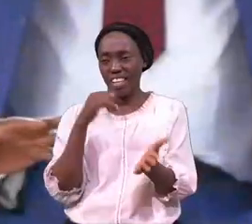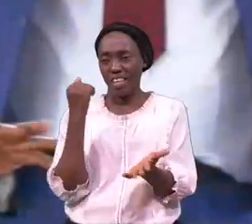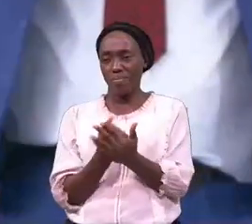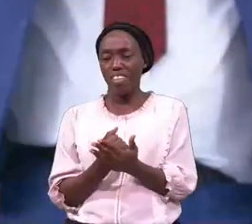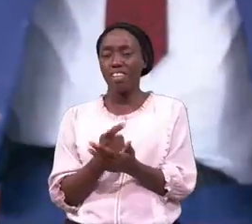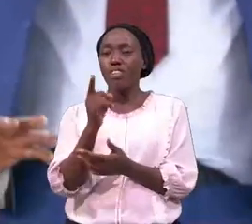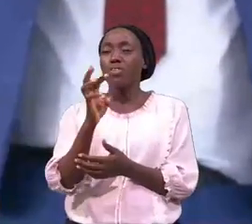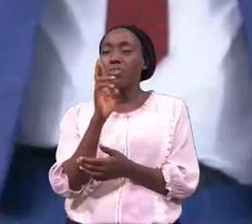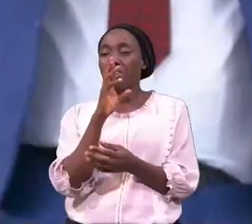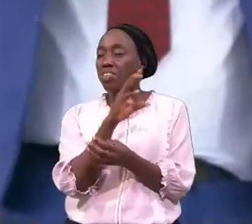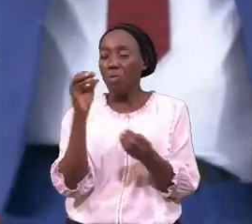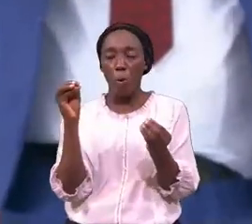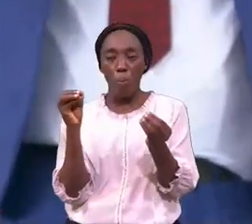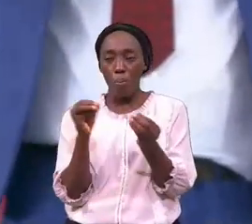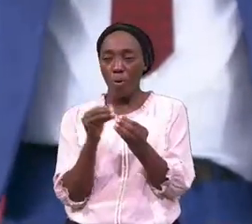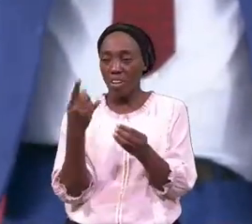Tu n'es plus le même.